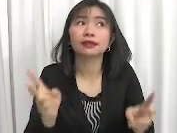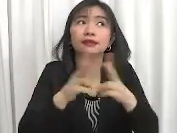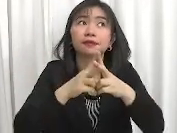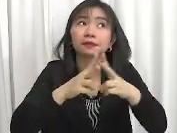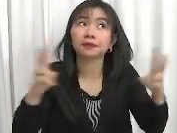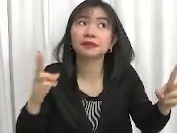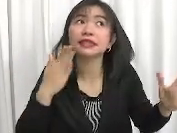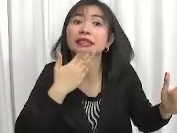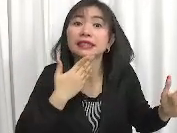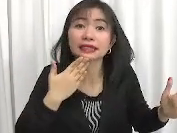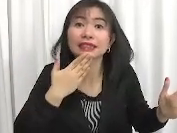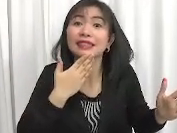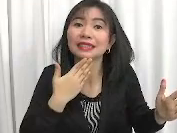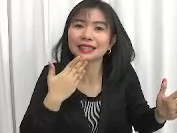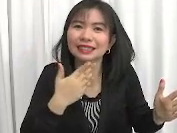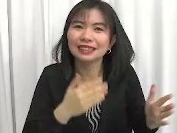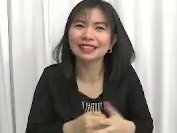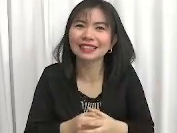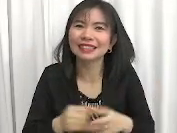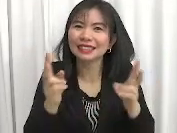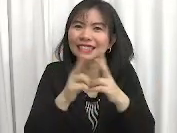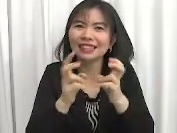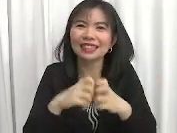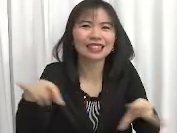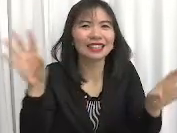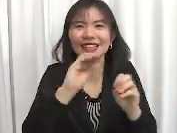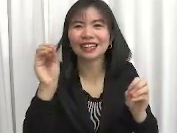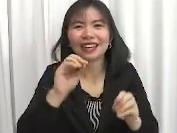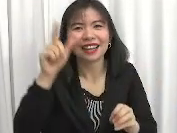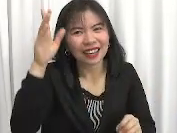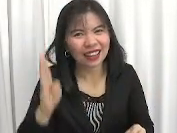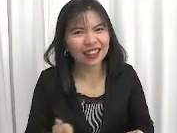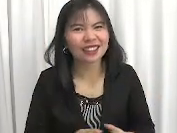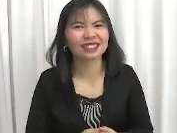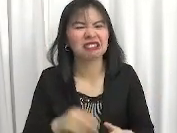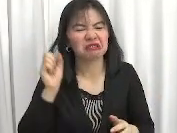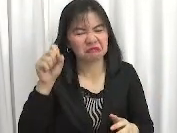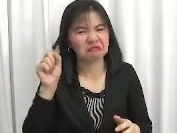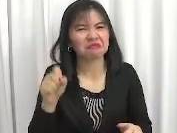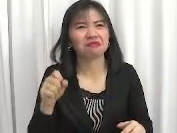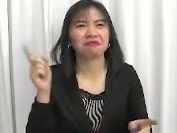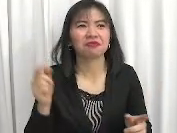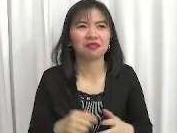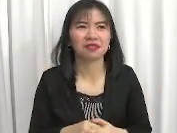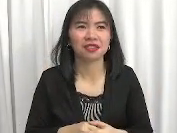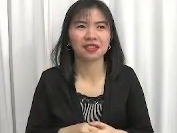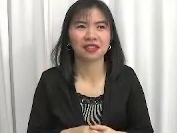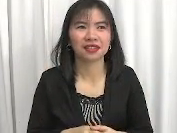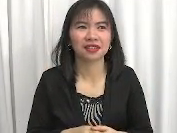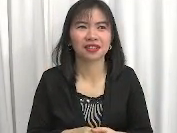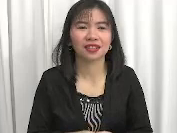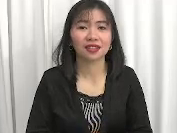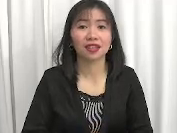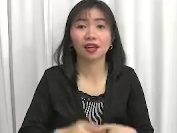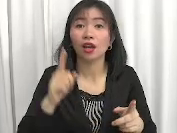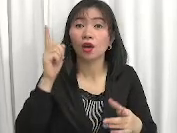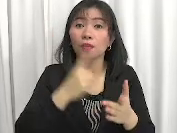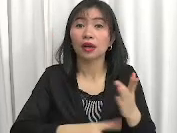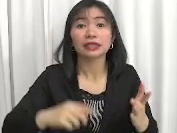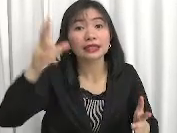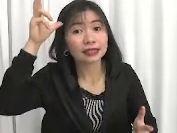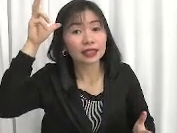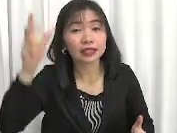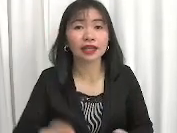Diablo. Of course, pag-aari na sila ng Diablo. Tama! Basta, oh, pag-aari ko guli ka. ang guguluhin talaga ay yung